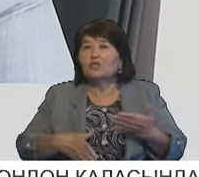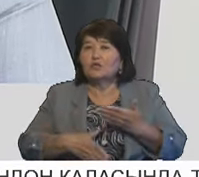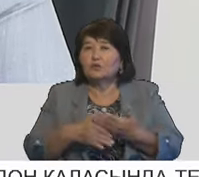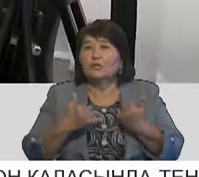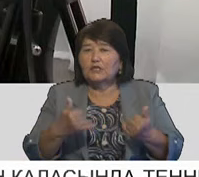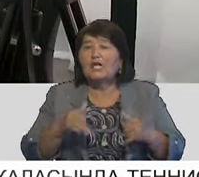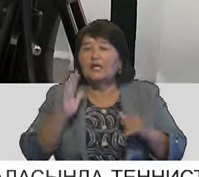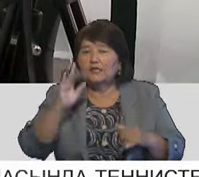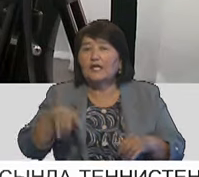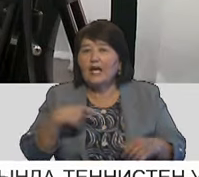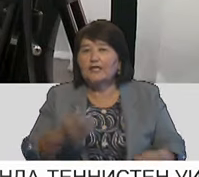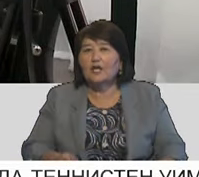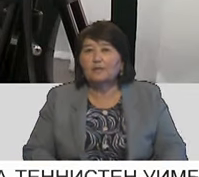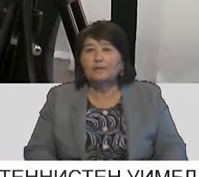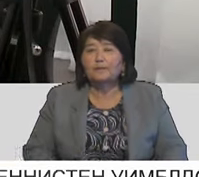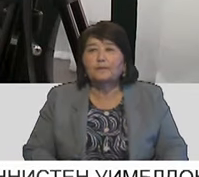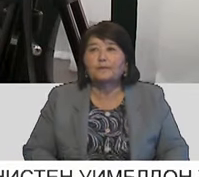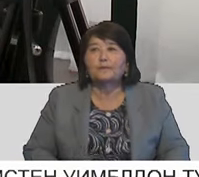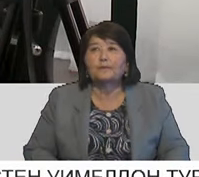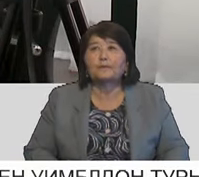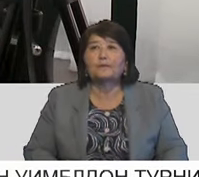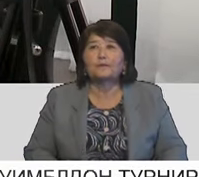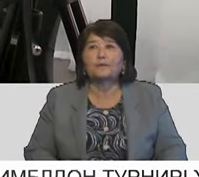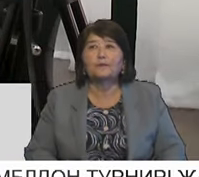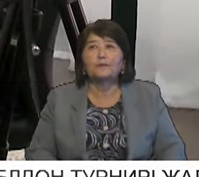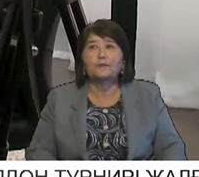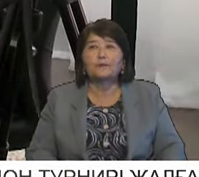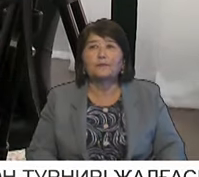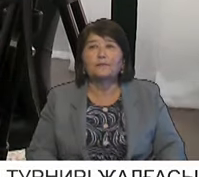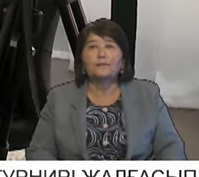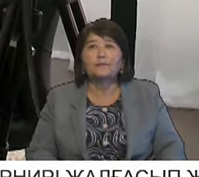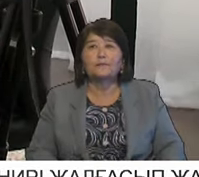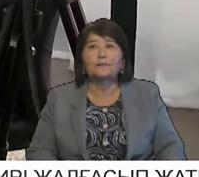жүргізілетінін айтты. Қозы көрпеш, Асыраулы Қалымжан Қожақов, Төрехан Қожахметов, Қызылорда телеарнасы.